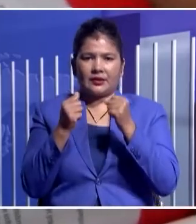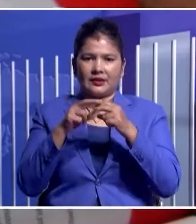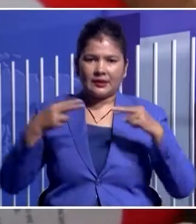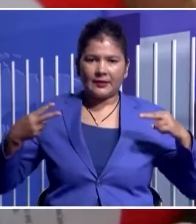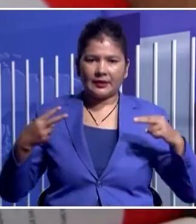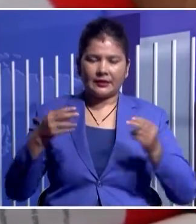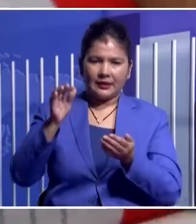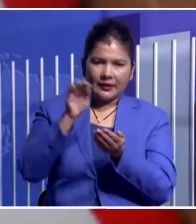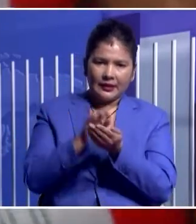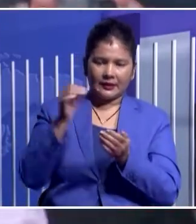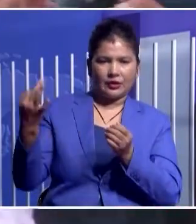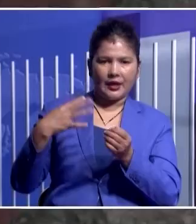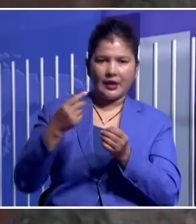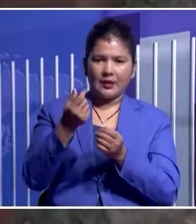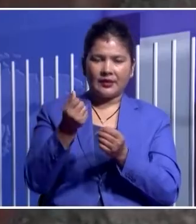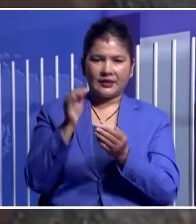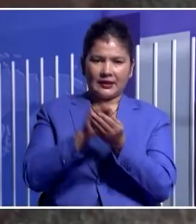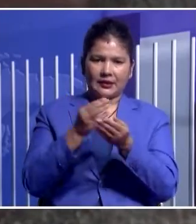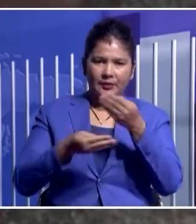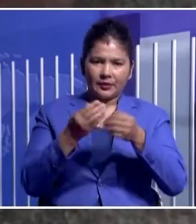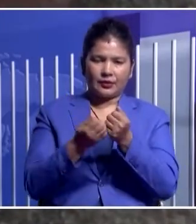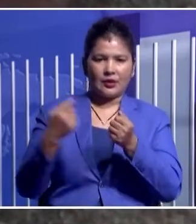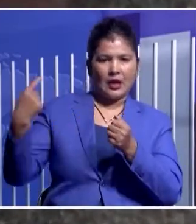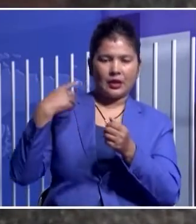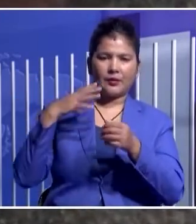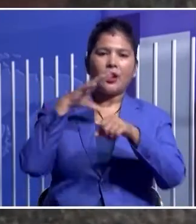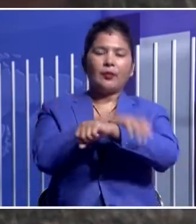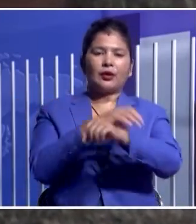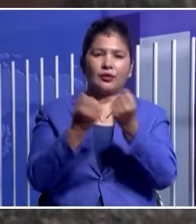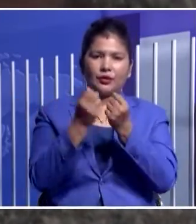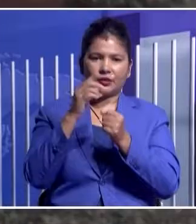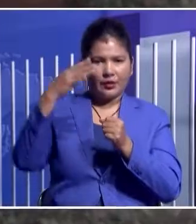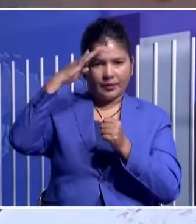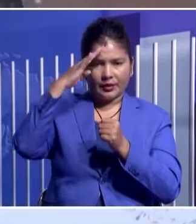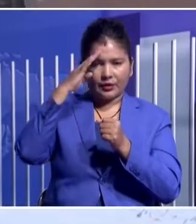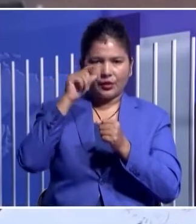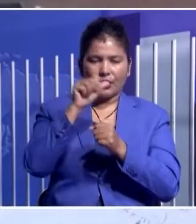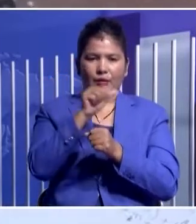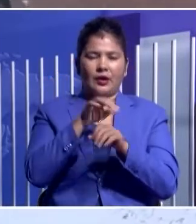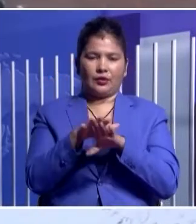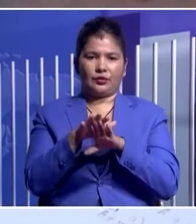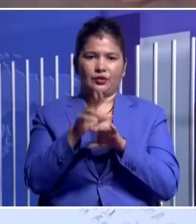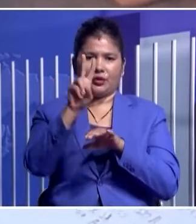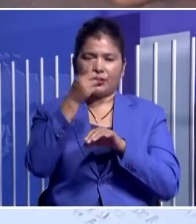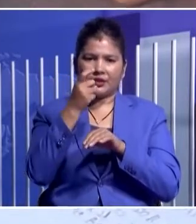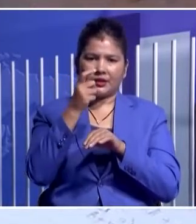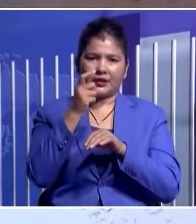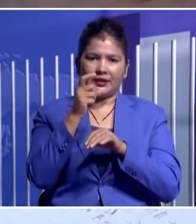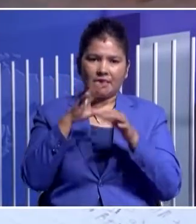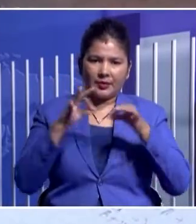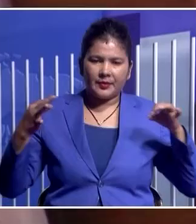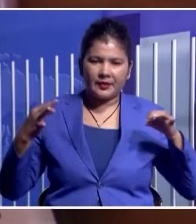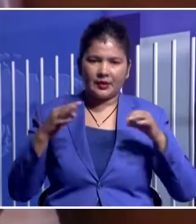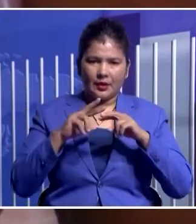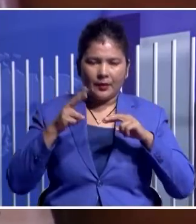गोदाम गरेर नया मूल्य राखी बिक्री गरिरहेको आरोप में पक्राउ गरेको छ। प्रहरीले उनीहरूको साथबाट 200 कार्टुन में विभिन्न प्रकार